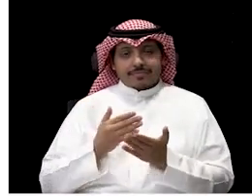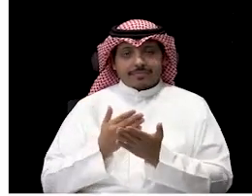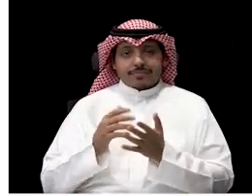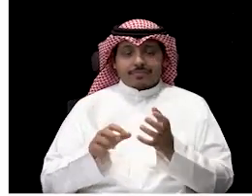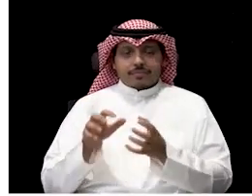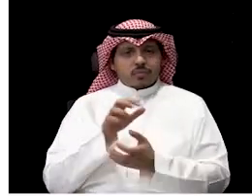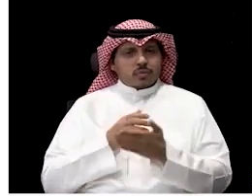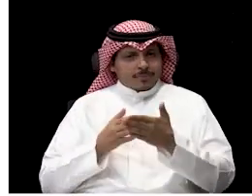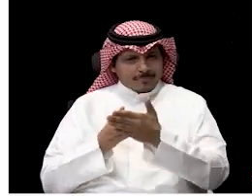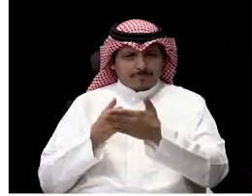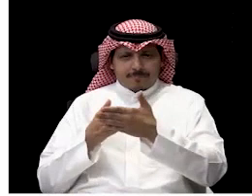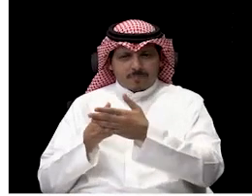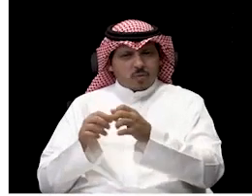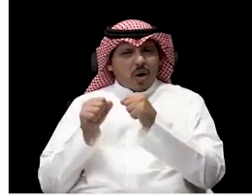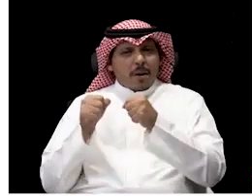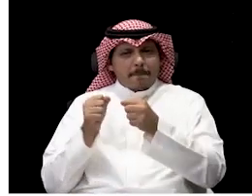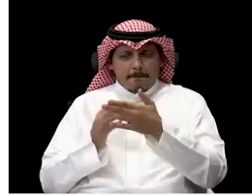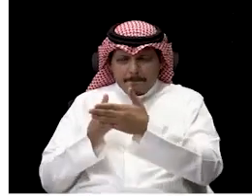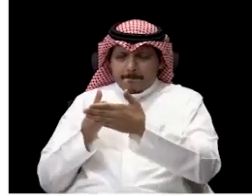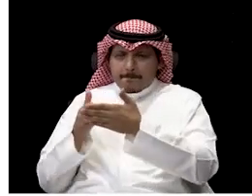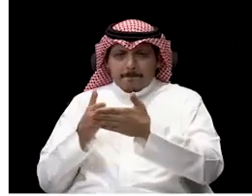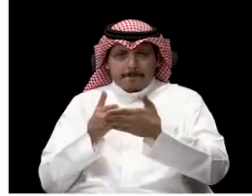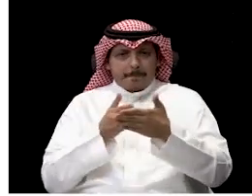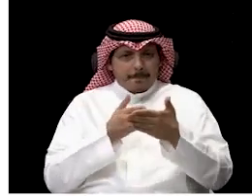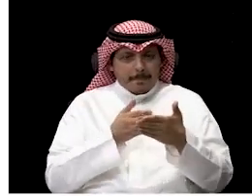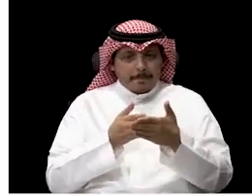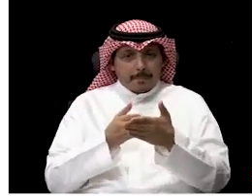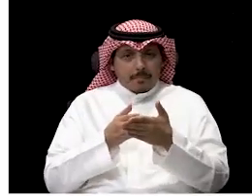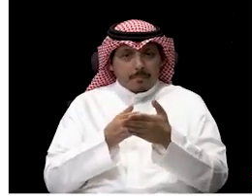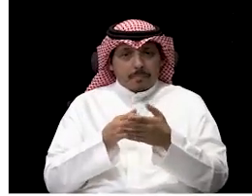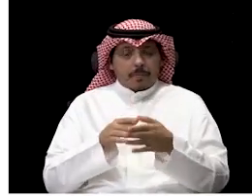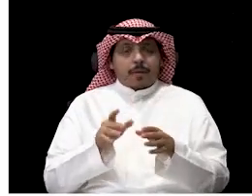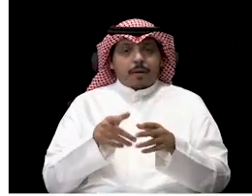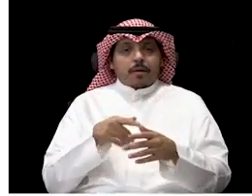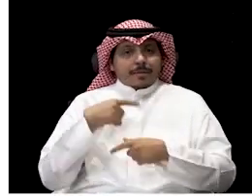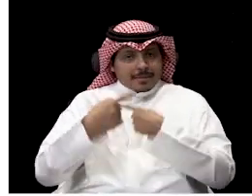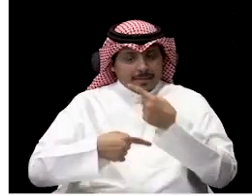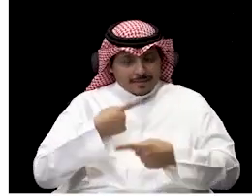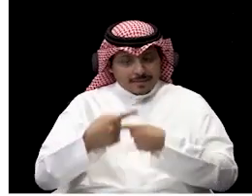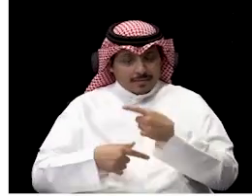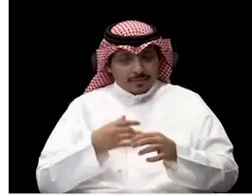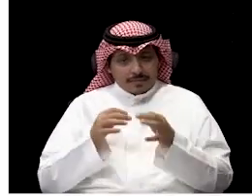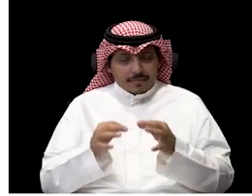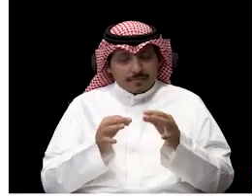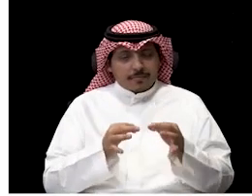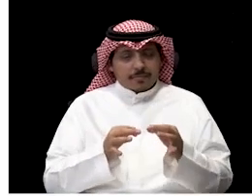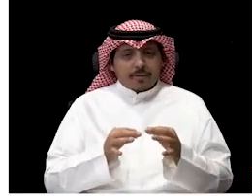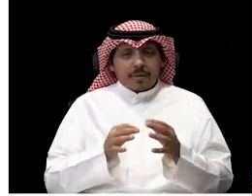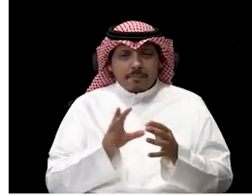مواجهة التحديات والصعوبات، بالإضافة إلى ماذا؟ إلى الاستمرار والمواظبة، يتخللها